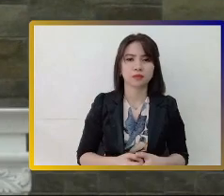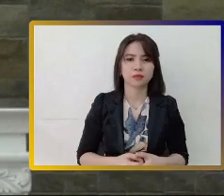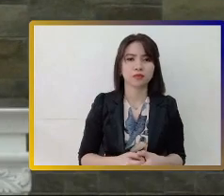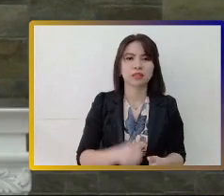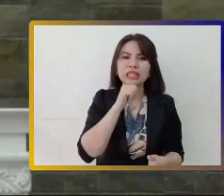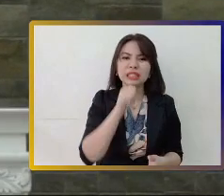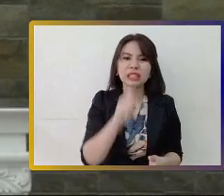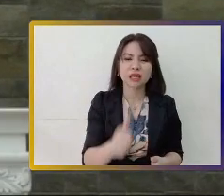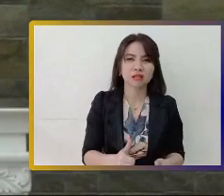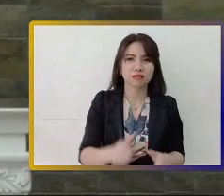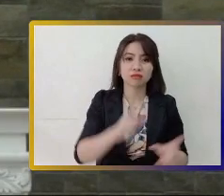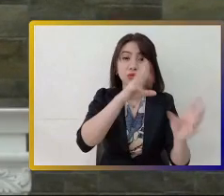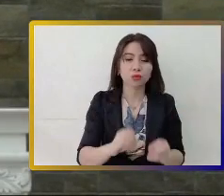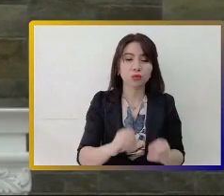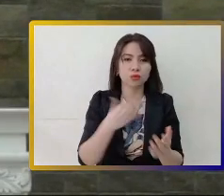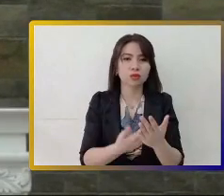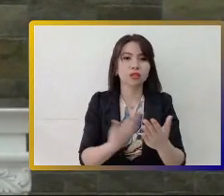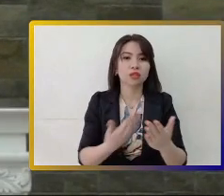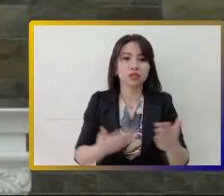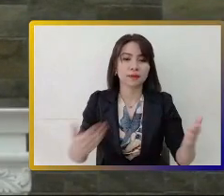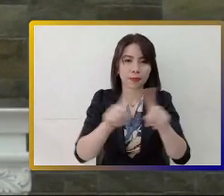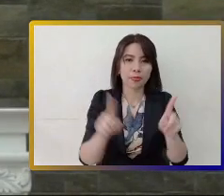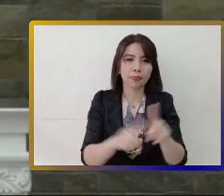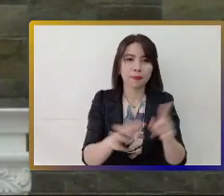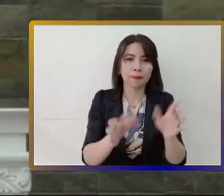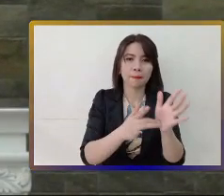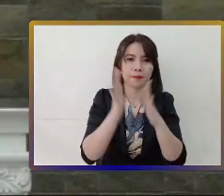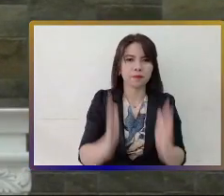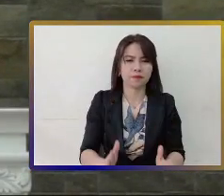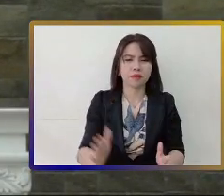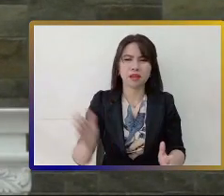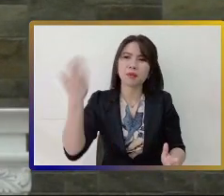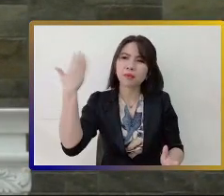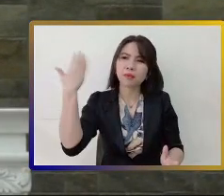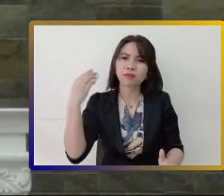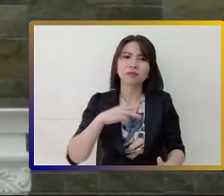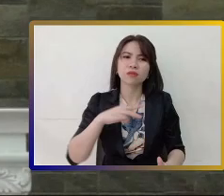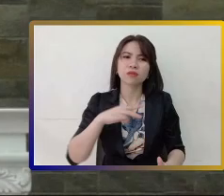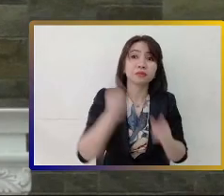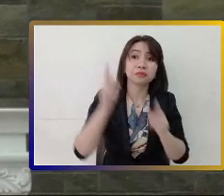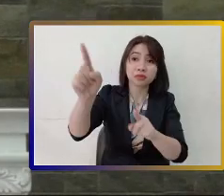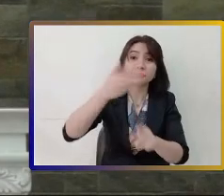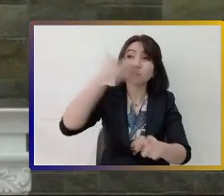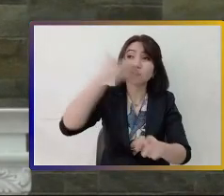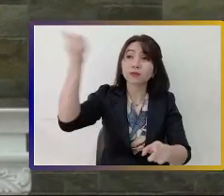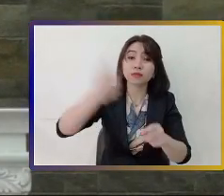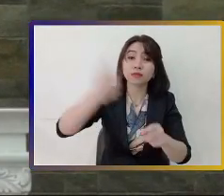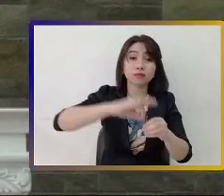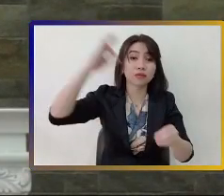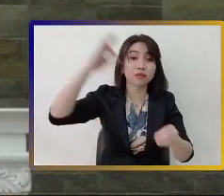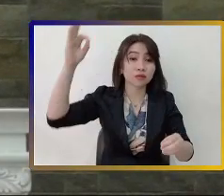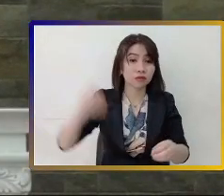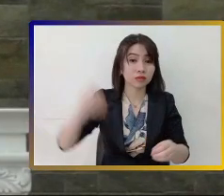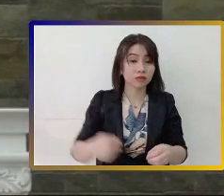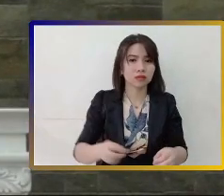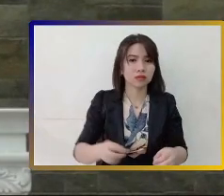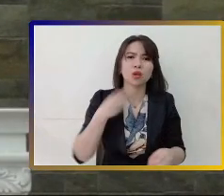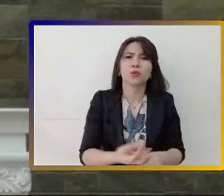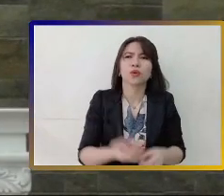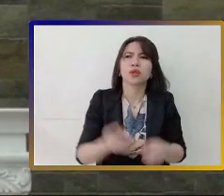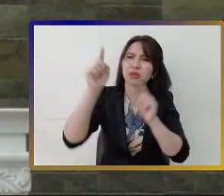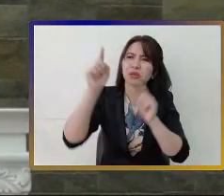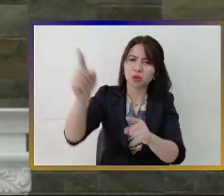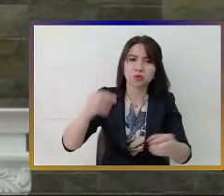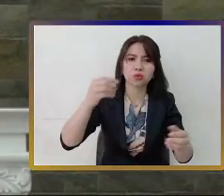natin magawa ang dapat. You know, dati naman tayo nagsoul winning, pero hindi na tayo nagsoul winning. Dati tayo nagbabasa ng Biblia. Dati tayong